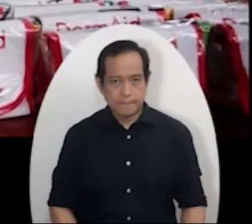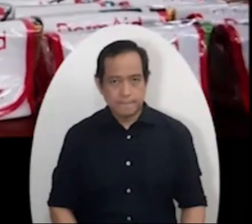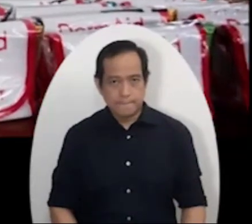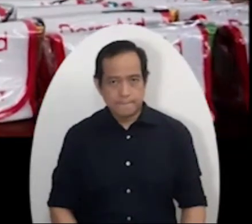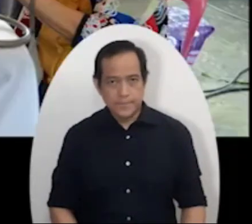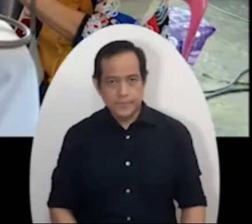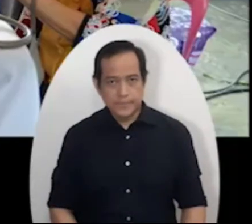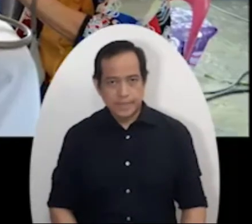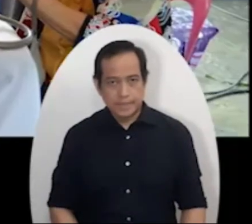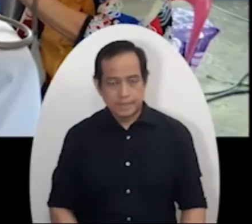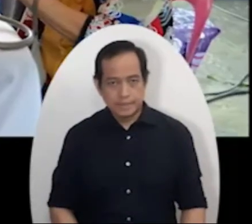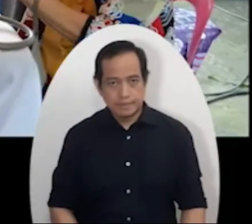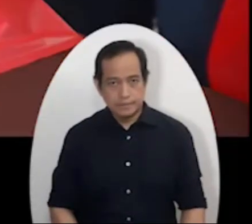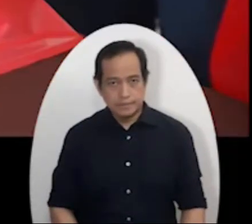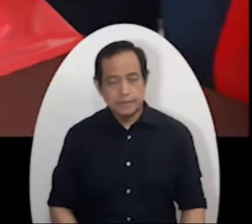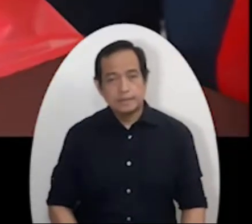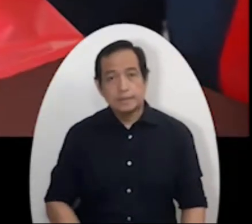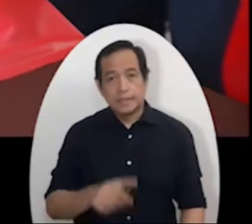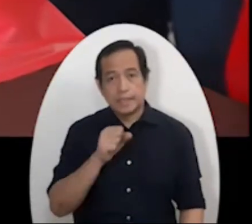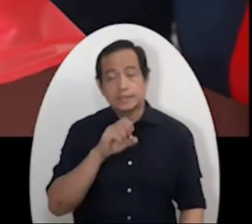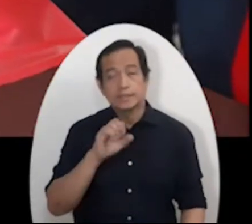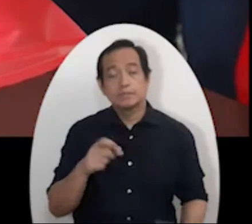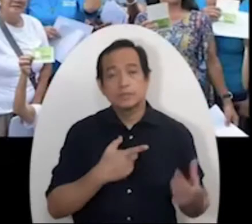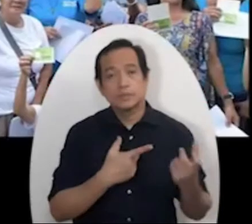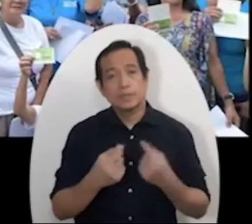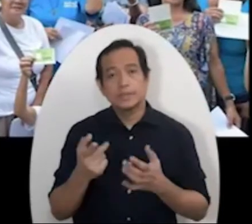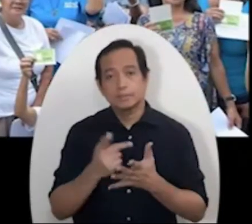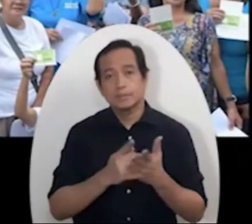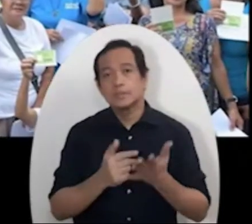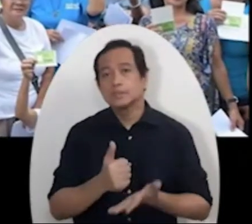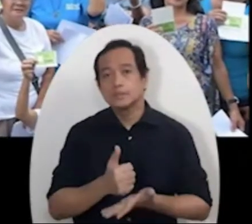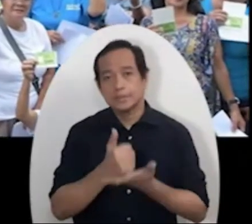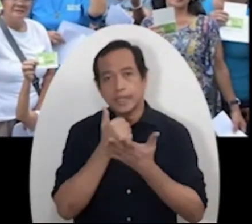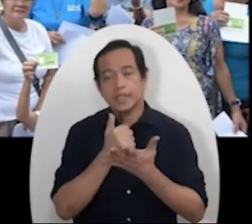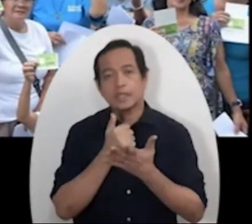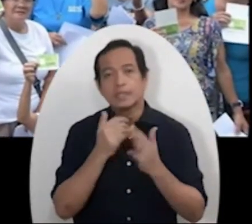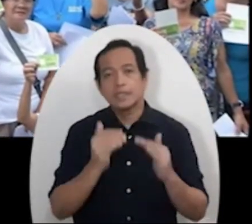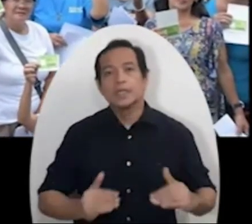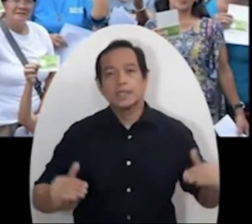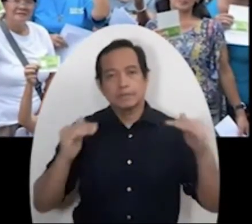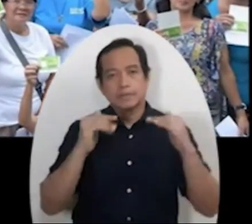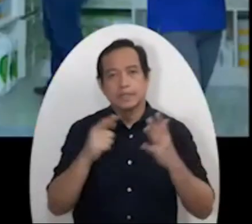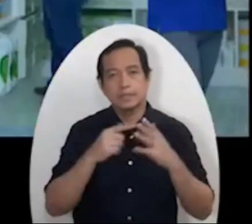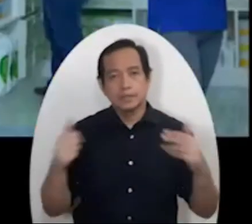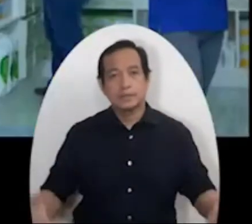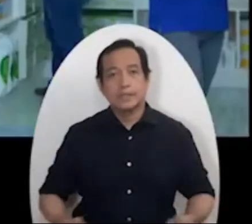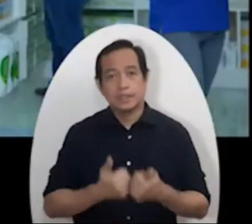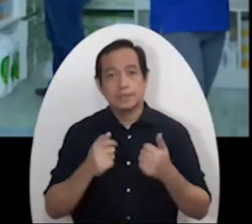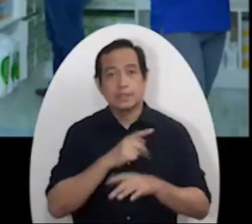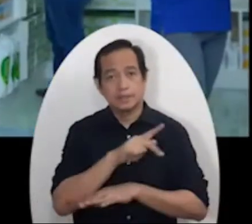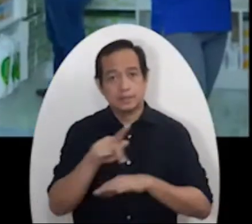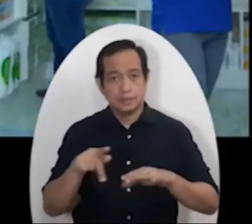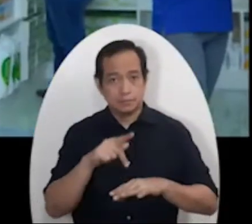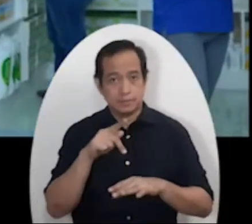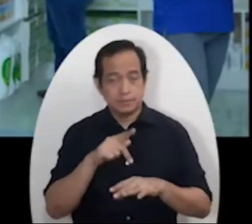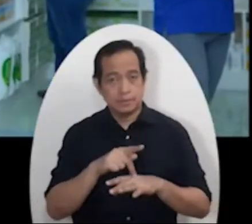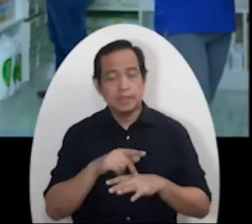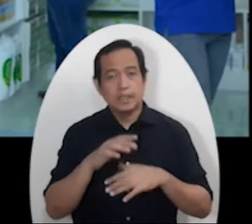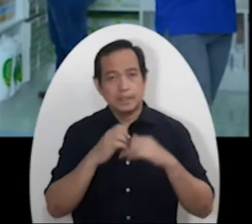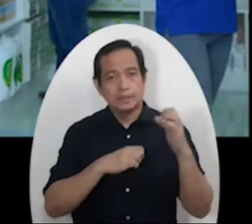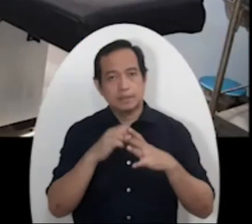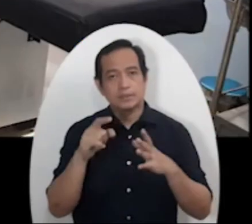nagtatrabaho pa rin po ako kahit masakit po yung sa tuhod ko po. Naglalakad lang po kami at saka madulas